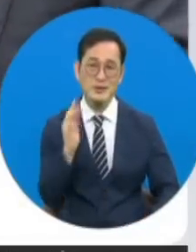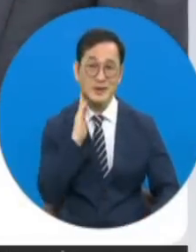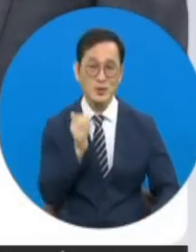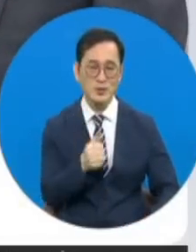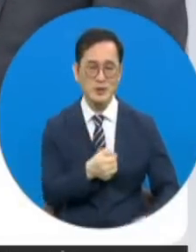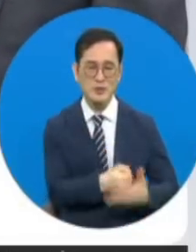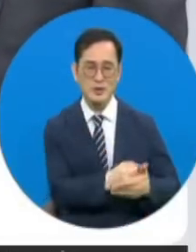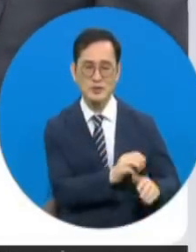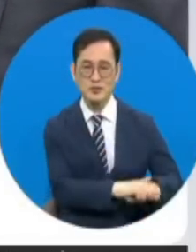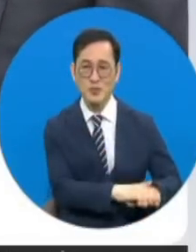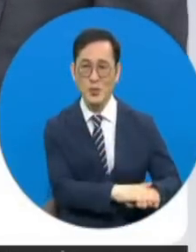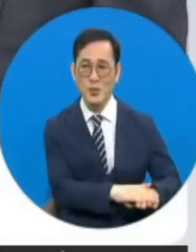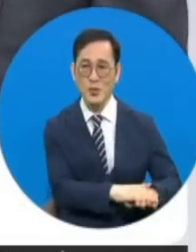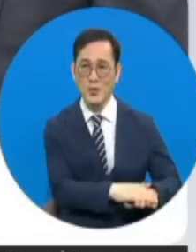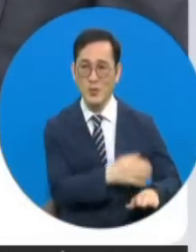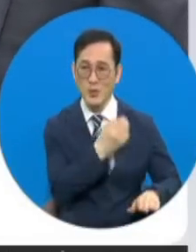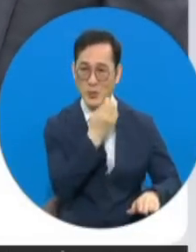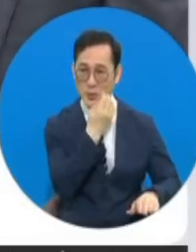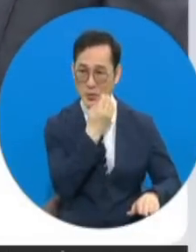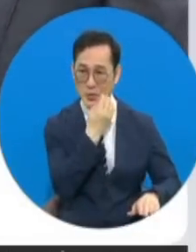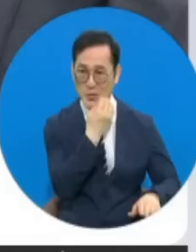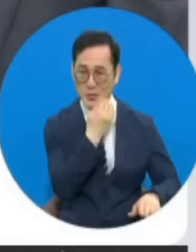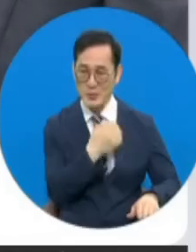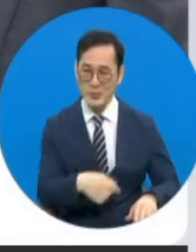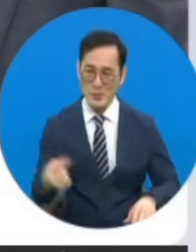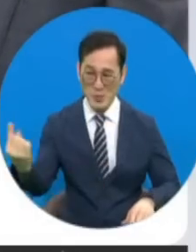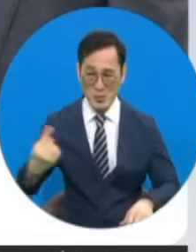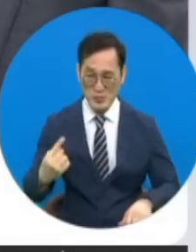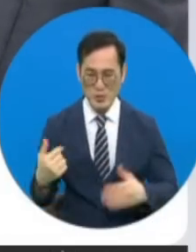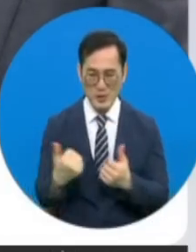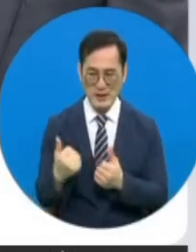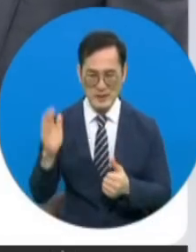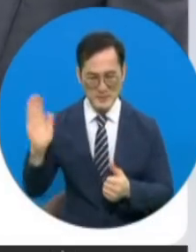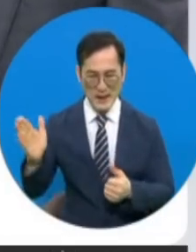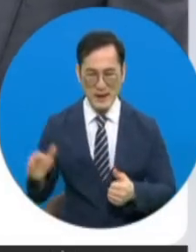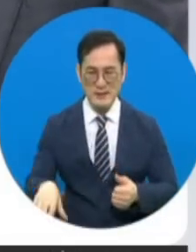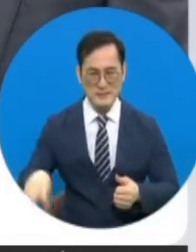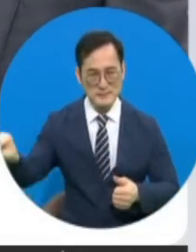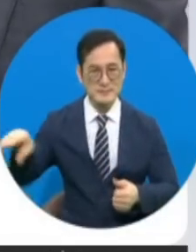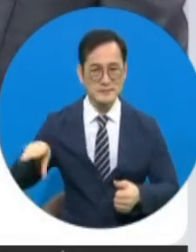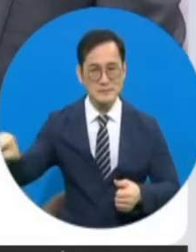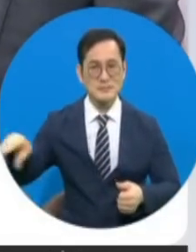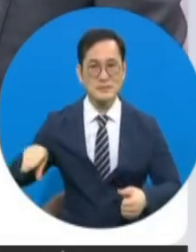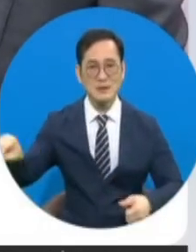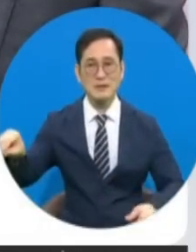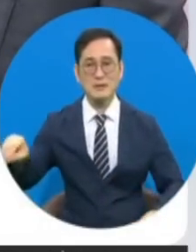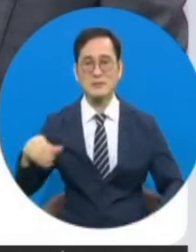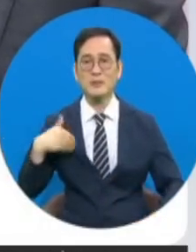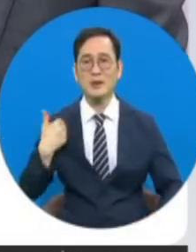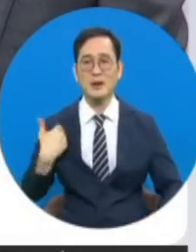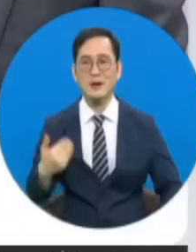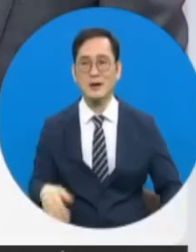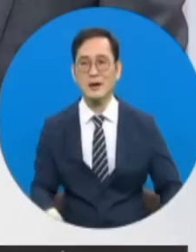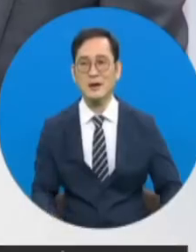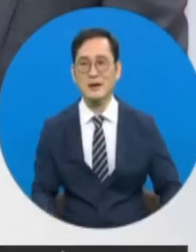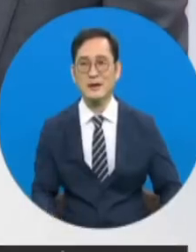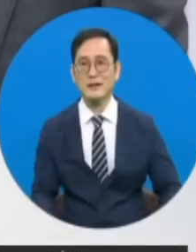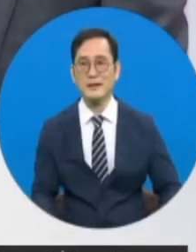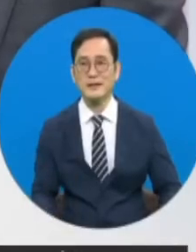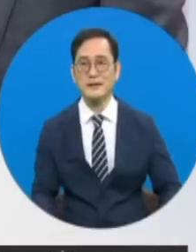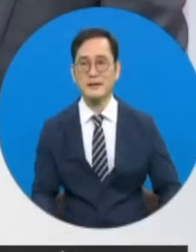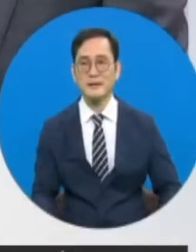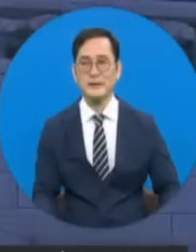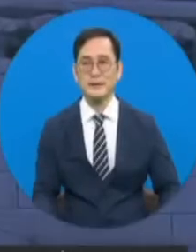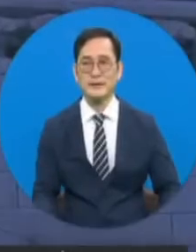무슨 장관급 회의에도 오지 마라 하는 것 자체에 대한 문제는 또 남아 있을 것 같습니다 자 지금 야당에서는 윤석열 정부의